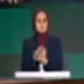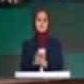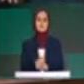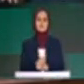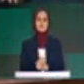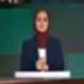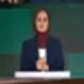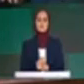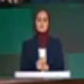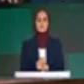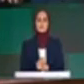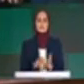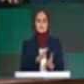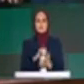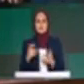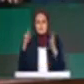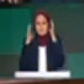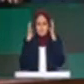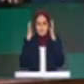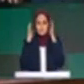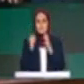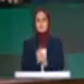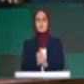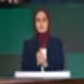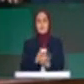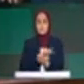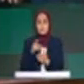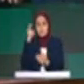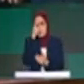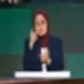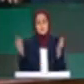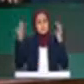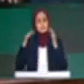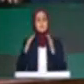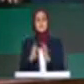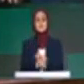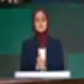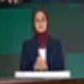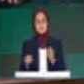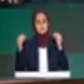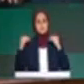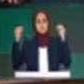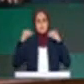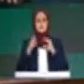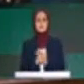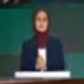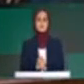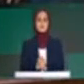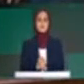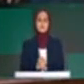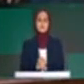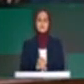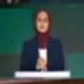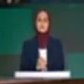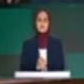اللي توافقنا يمكن معالي المحافظ كان في المنفذ النهارده، توافقنا مع سياده المحافظ ان هيعمل مساحه